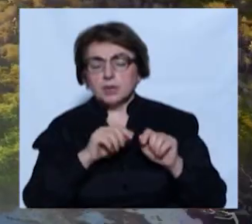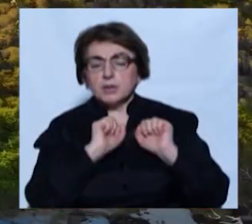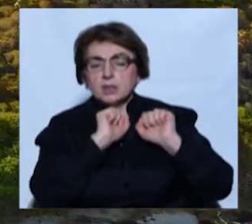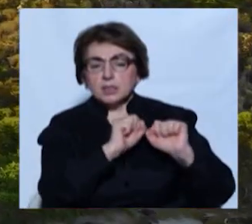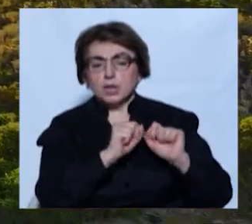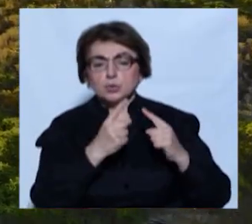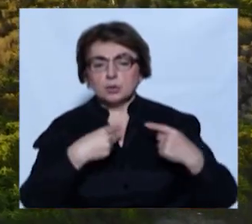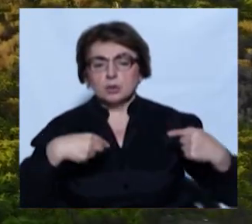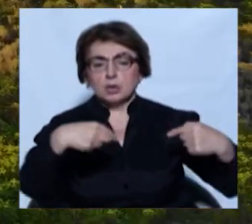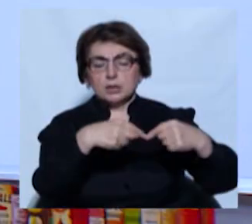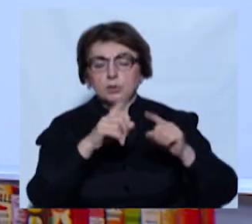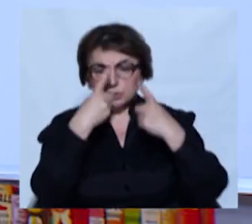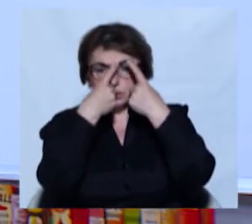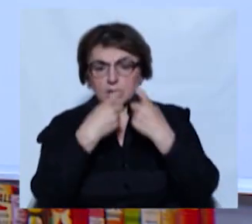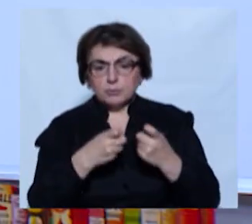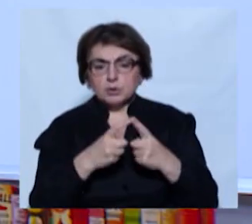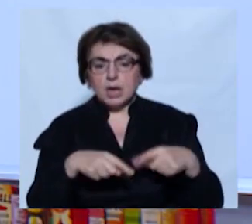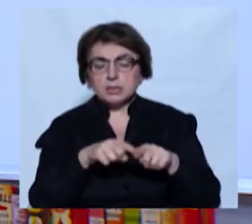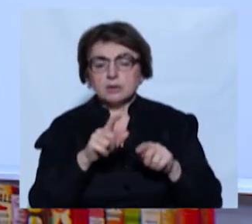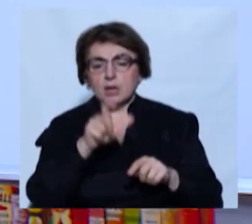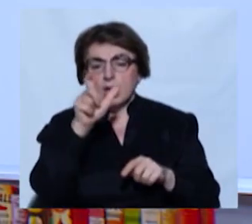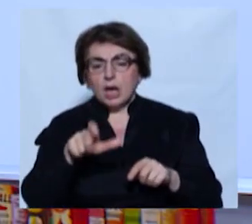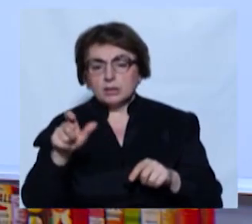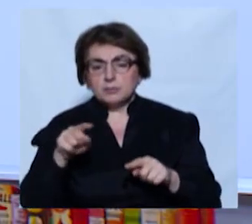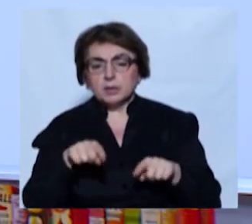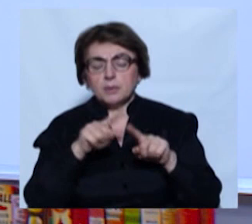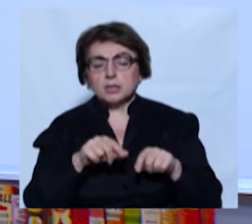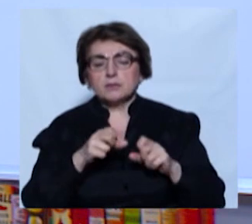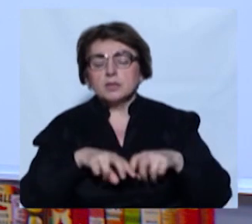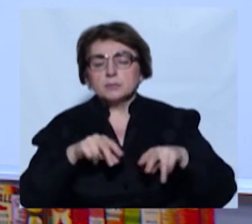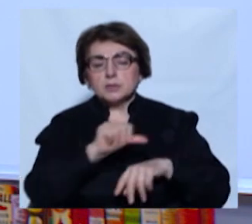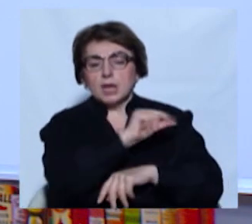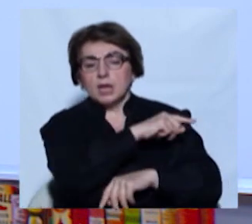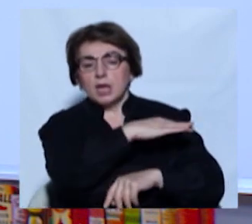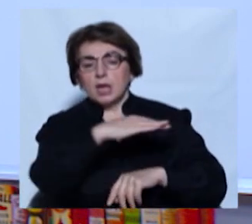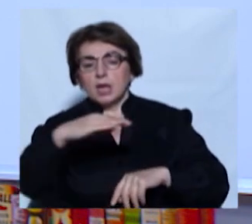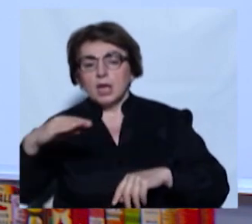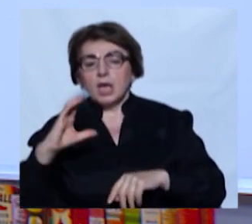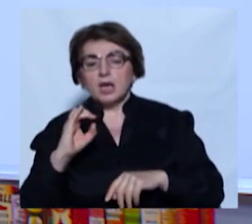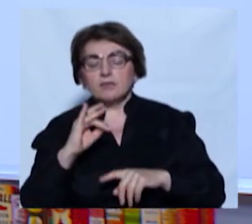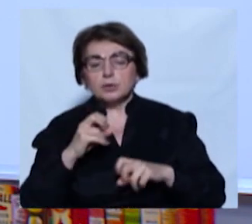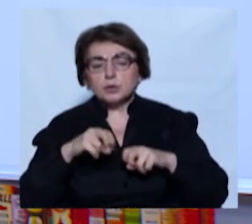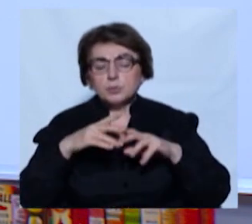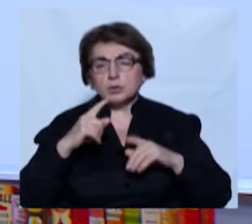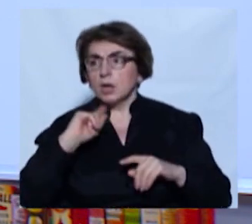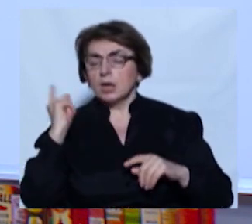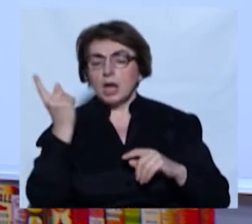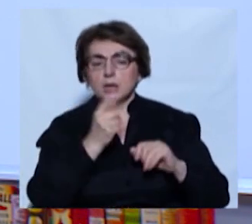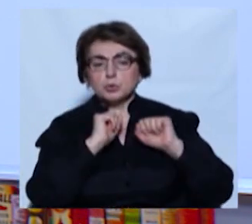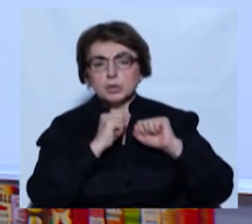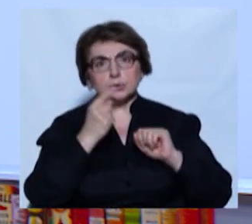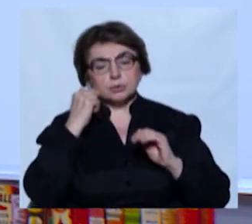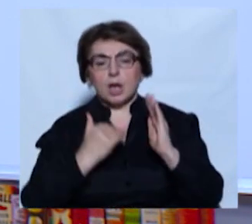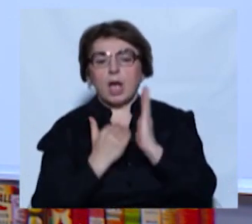ამ ორგანიზაცია მოახერხა როგორც ადგილობრივი მოსახლეობის ასევე ეკვადორის მთავრობის გარემოს დაცვითი ცნობიერების ამაღლება.